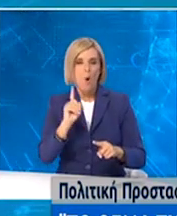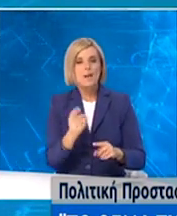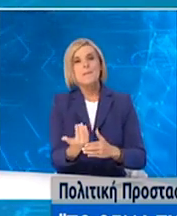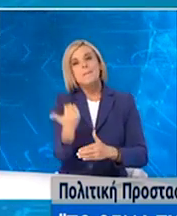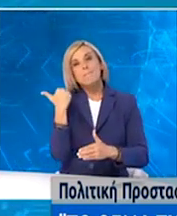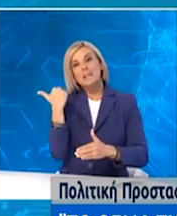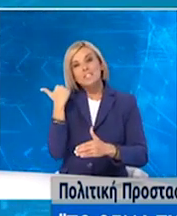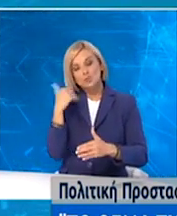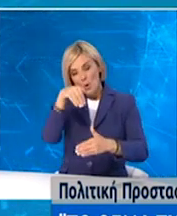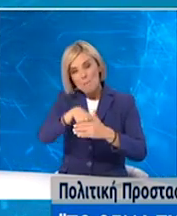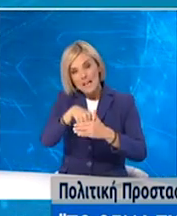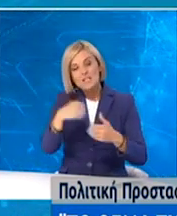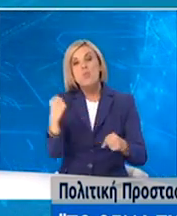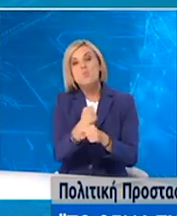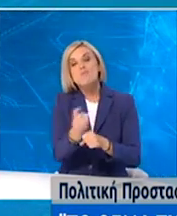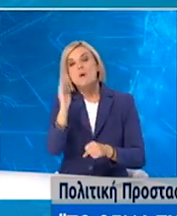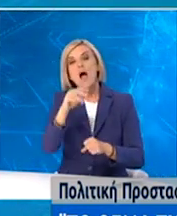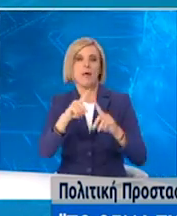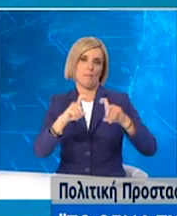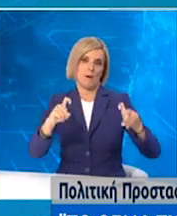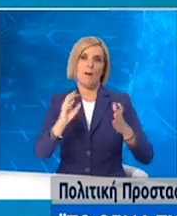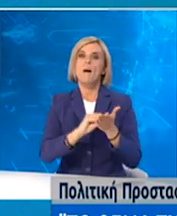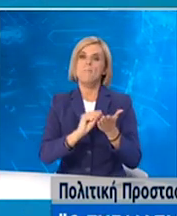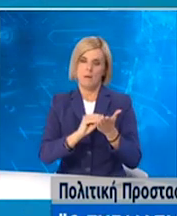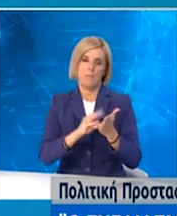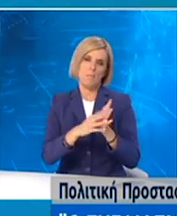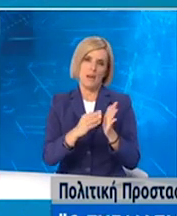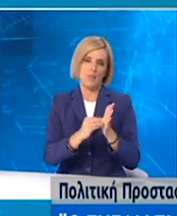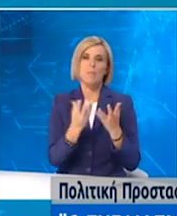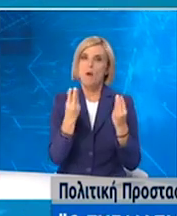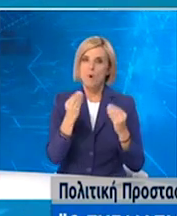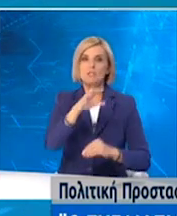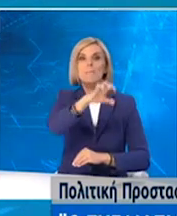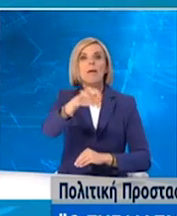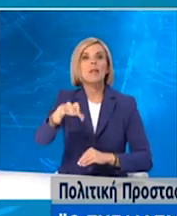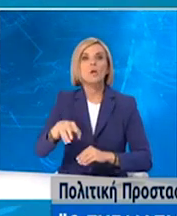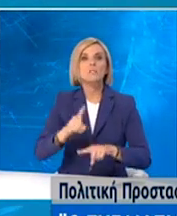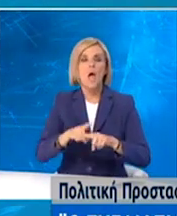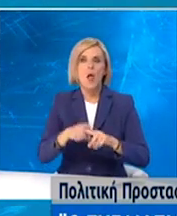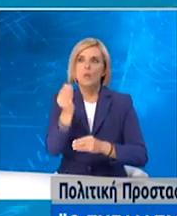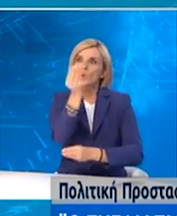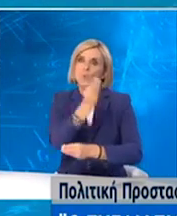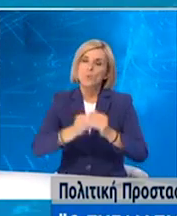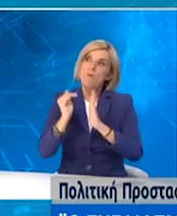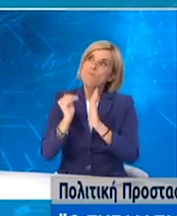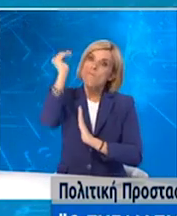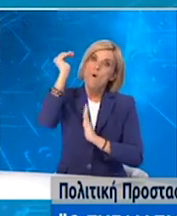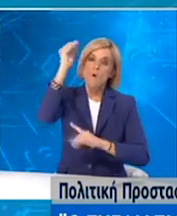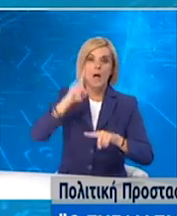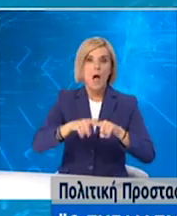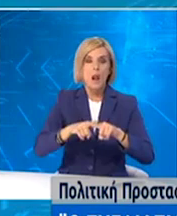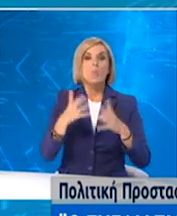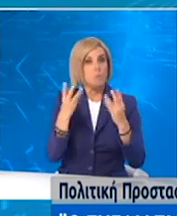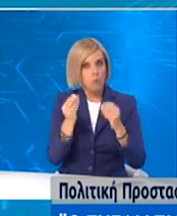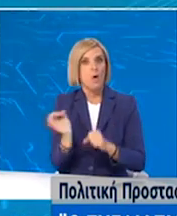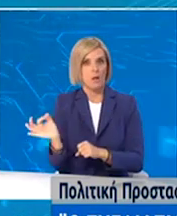να έχουμε ως εργαλεία. Θα πω ένα παράδειγμα. Έχουμε περιοχές που είναι επιβαρημένες. Πολύ. Και ειδικά στη Βόρεια Ελλάδα.